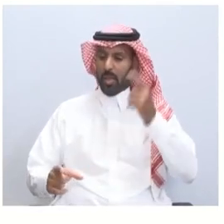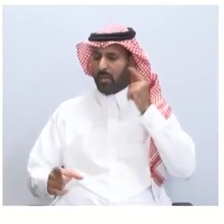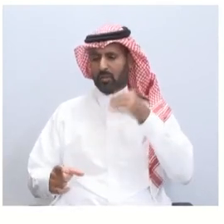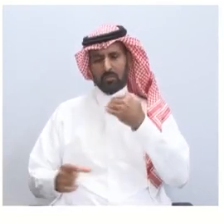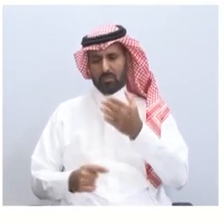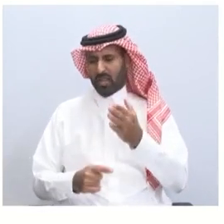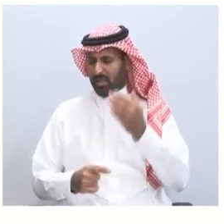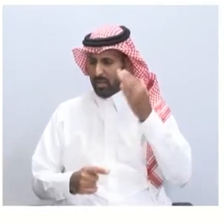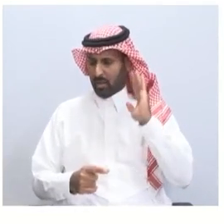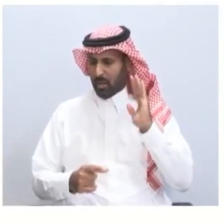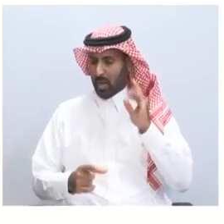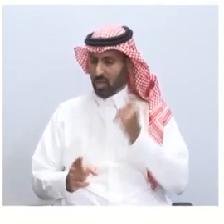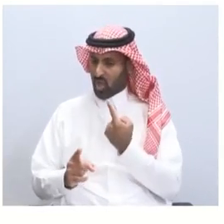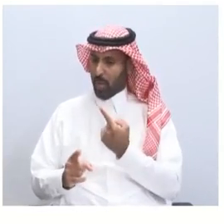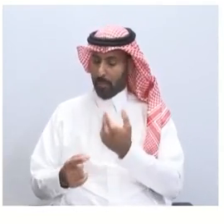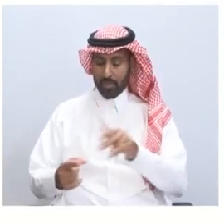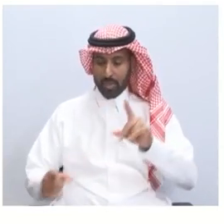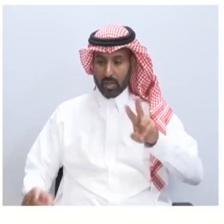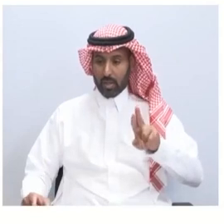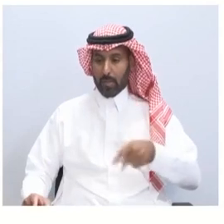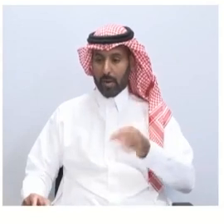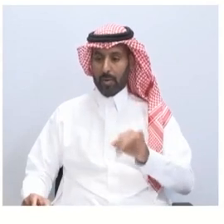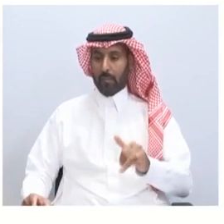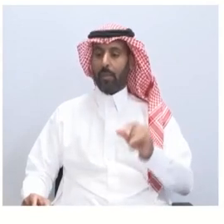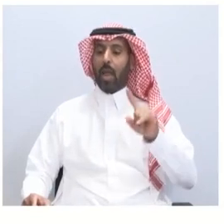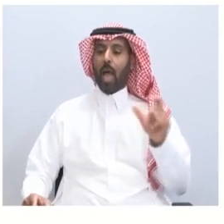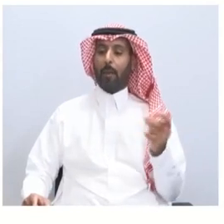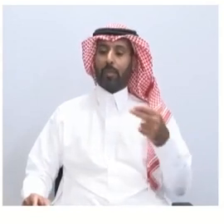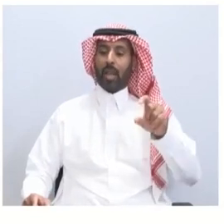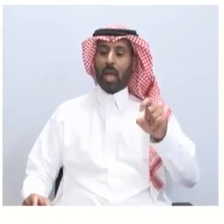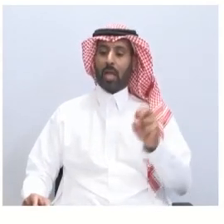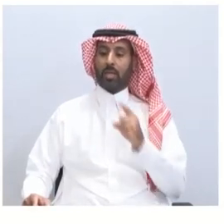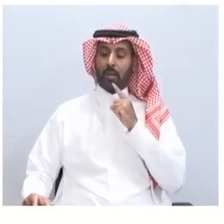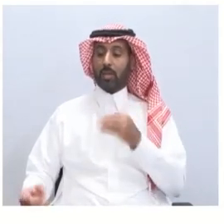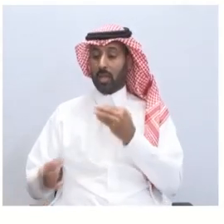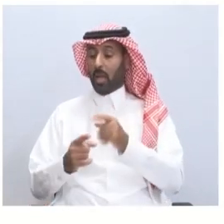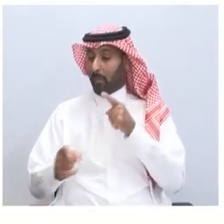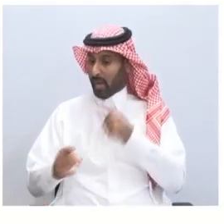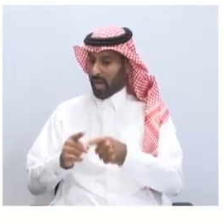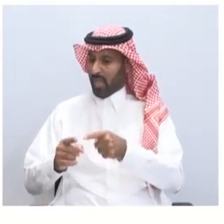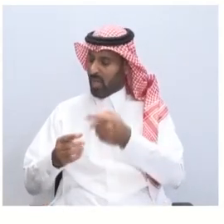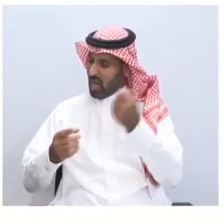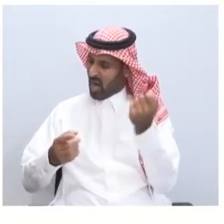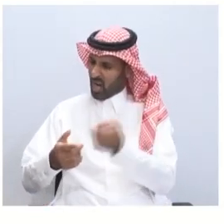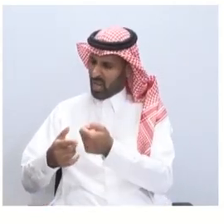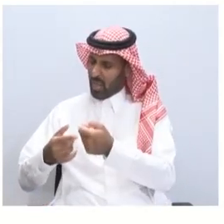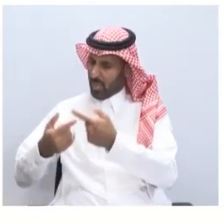لطلب الامام تركي بن عبد الله قام بالقضاء على بن